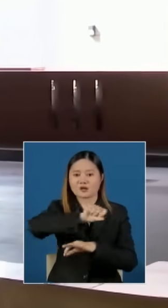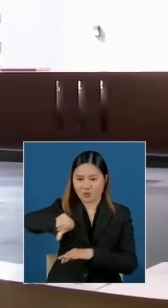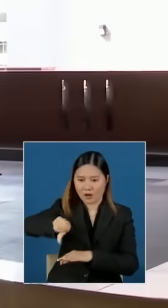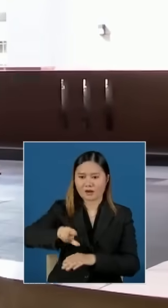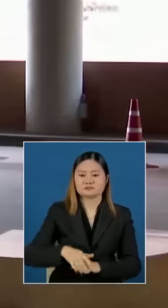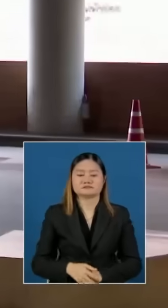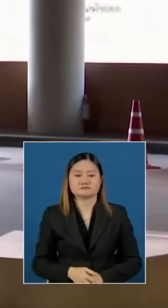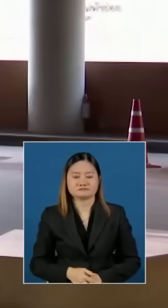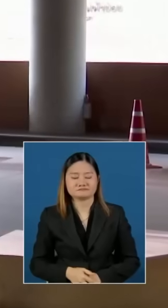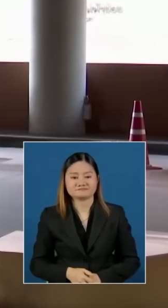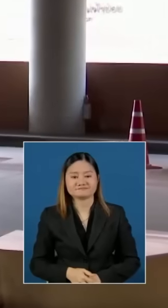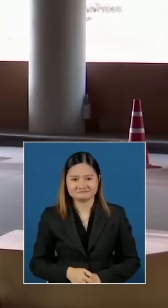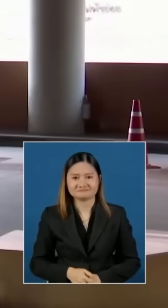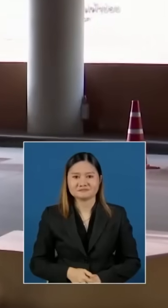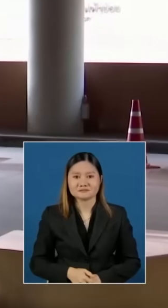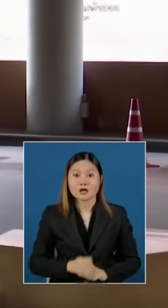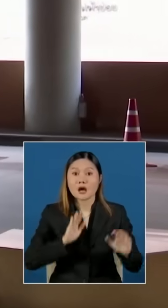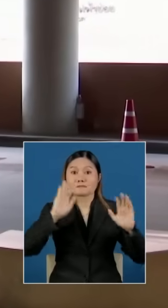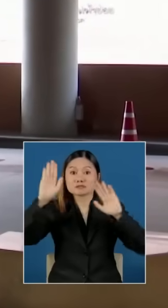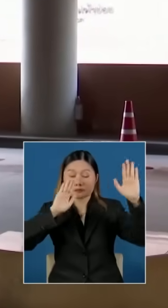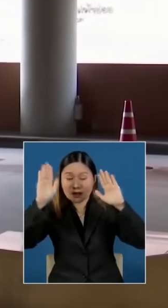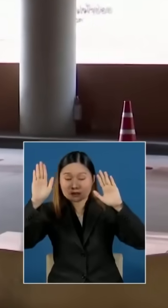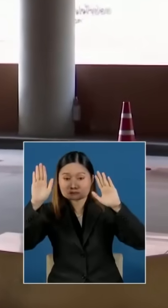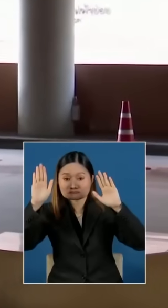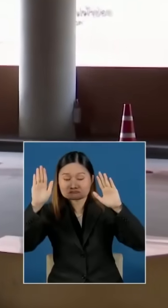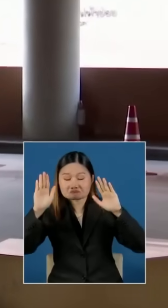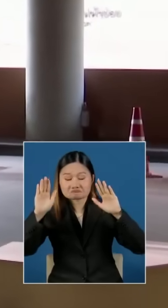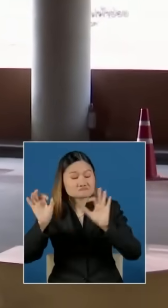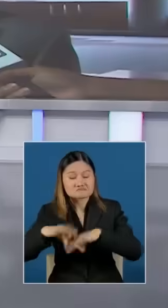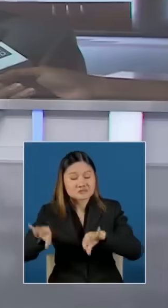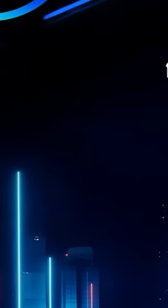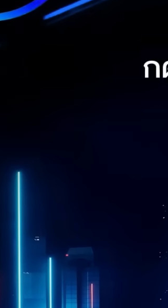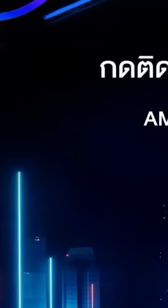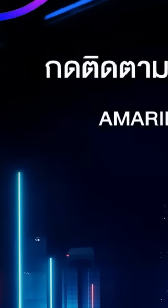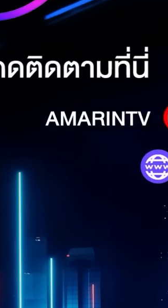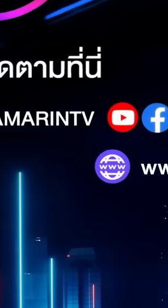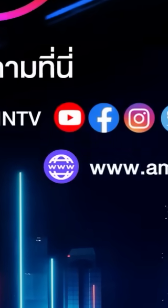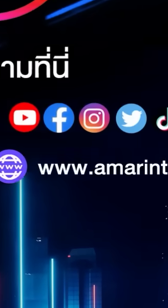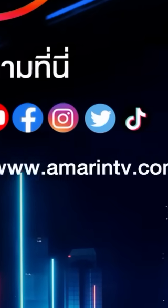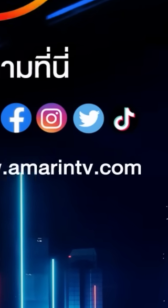้ประชาธิปไตยไม่เน้นเน้นเอาบ้านเมืองก่อน